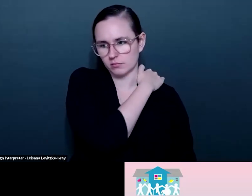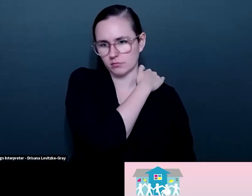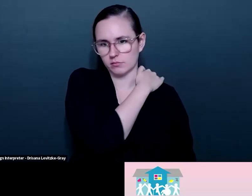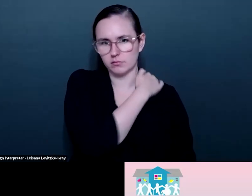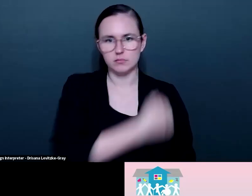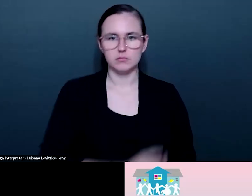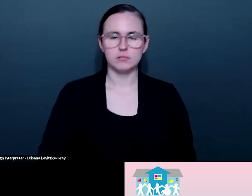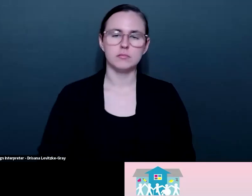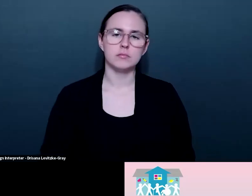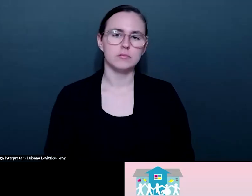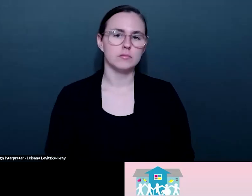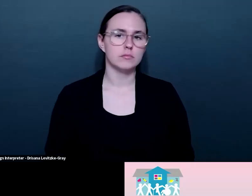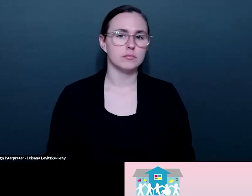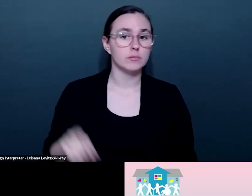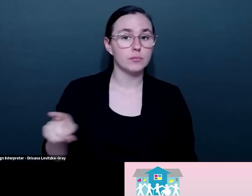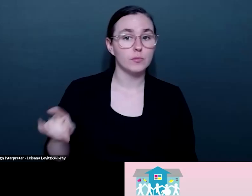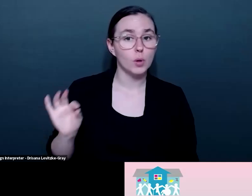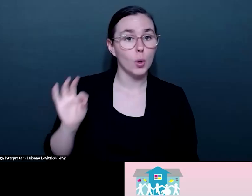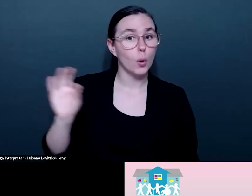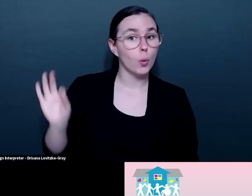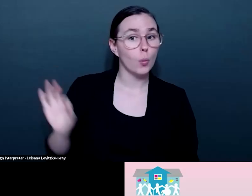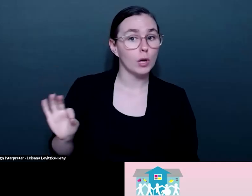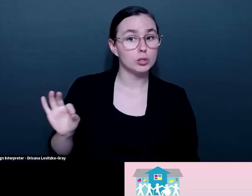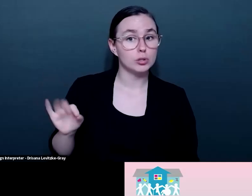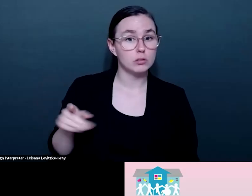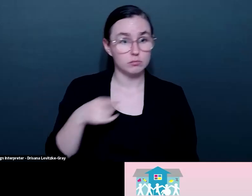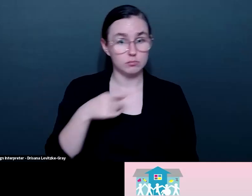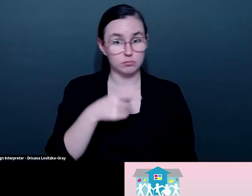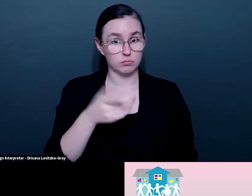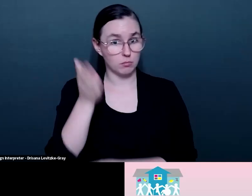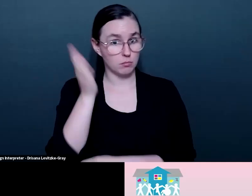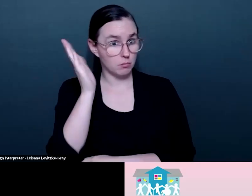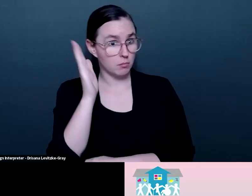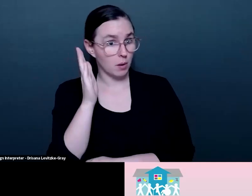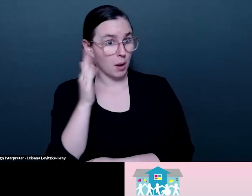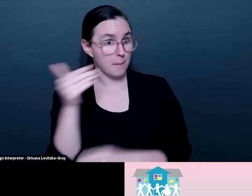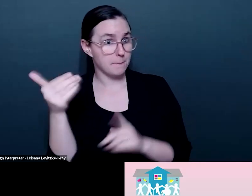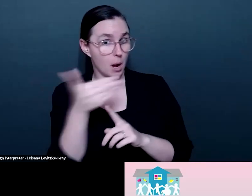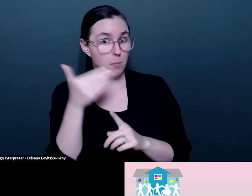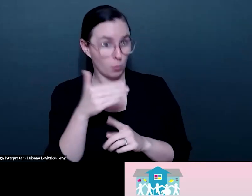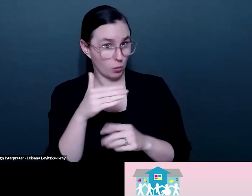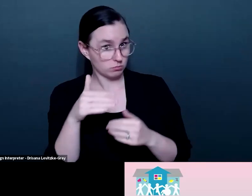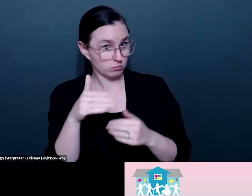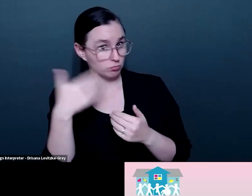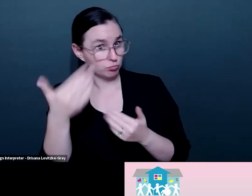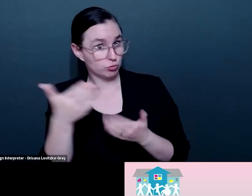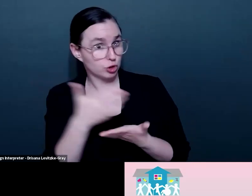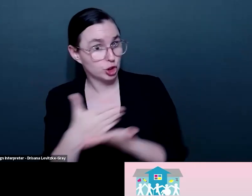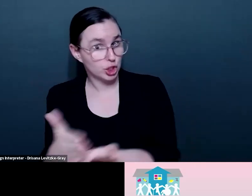cette présentation. En plus de l'enregistrement, Hashi nous demande,